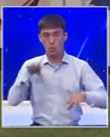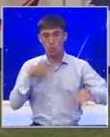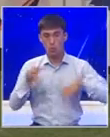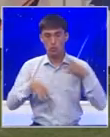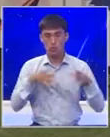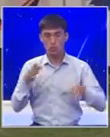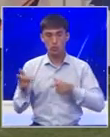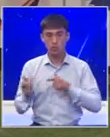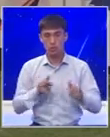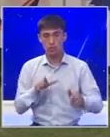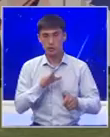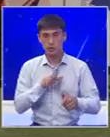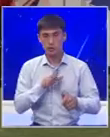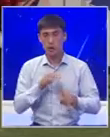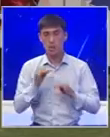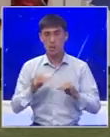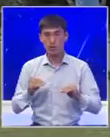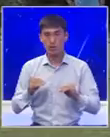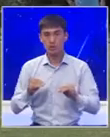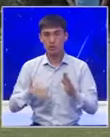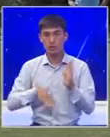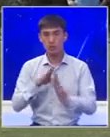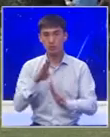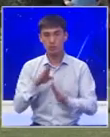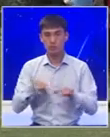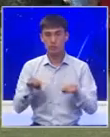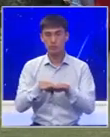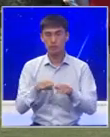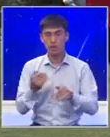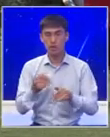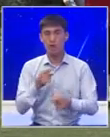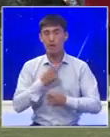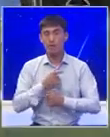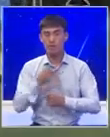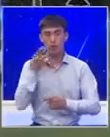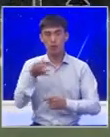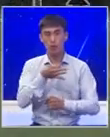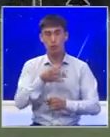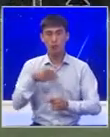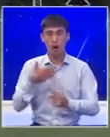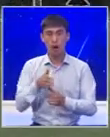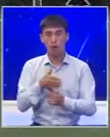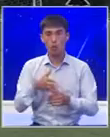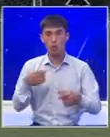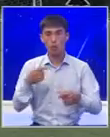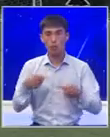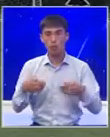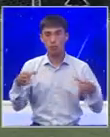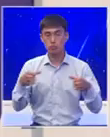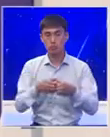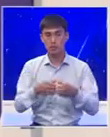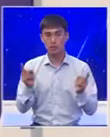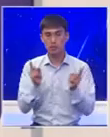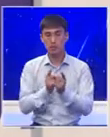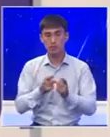жерде. Балалардың деңгейі жаман емес, жақсы. Спартакиаданың финалында Алматы облысы мен атыраулық футбол ұжымдары кездесті. Бұл